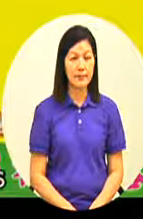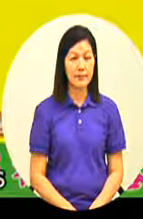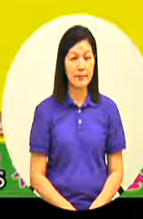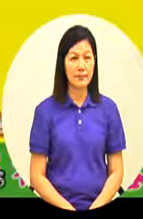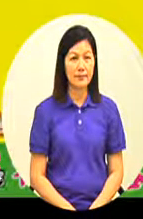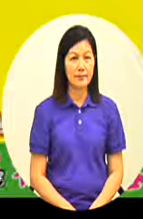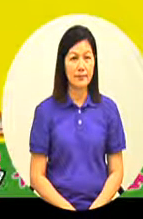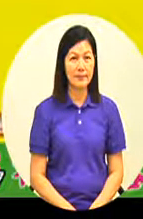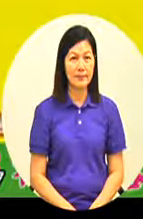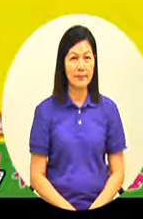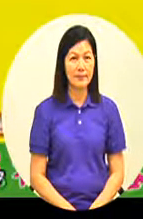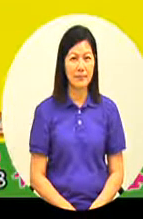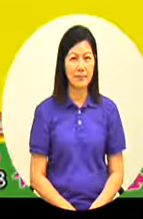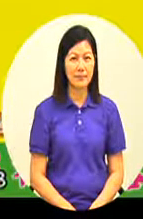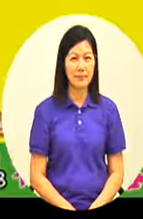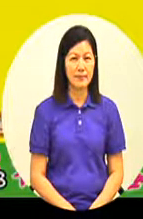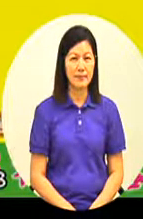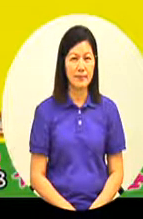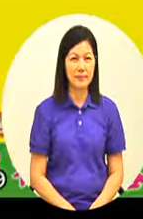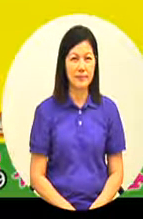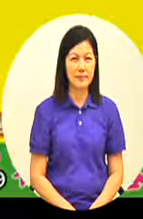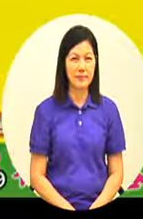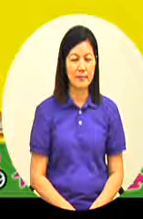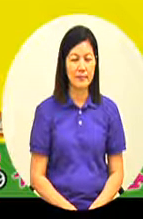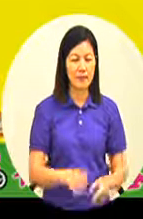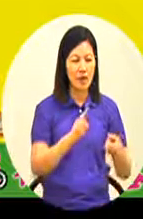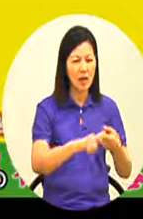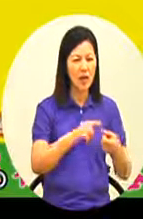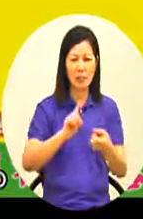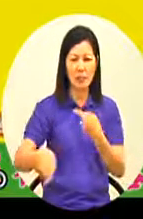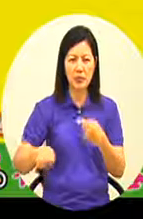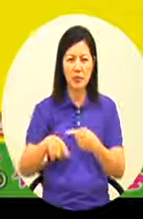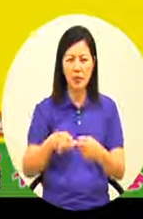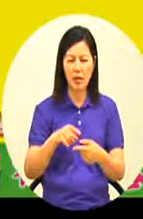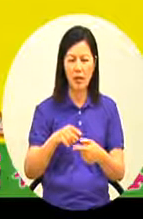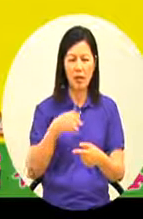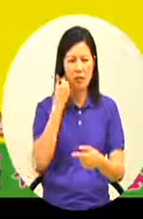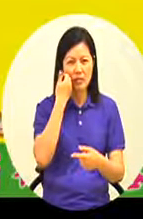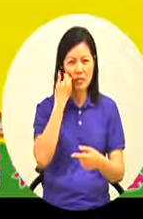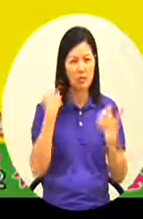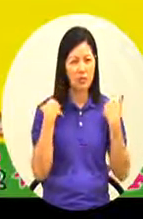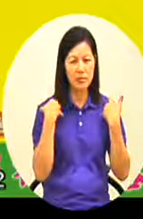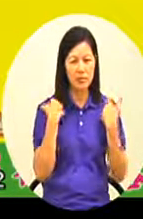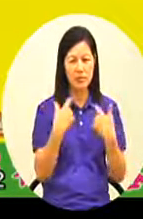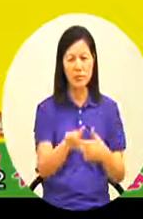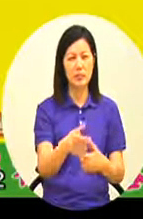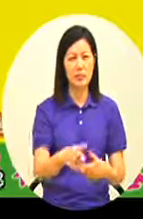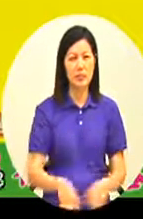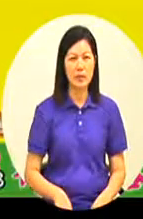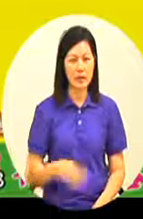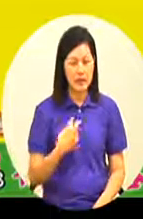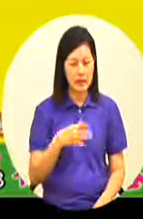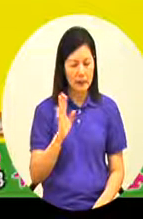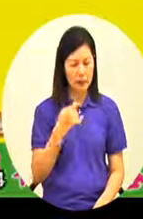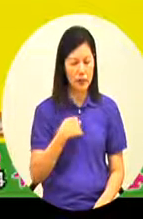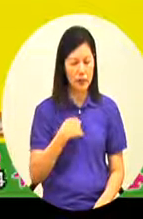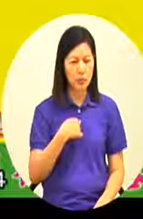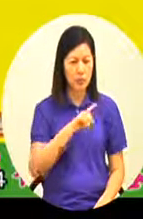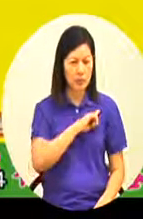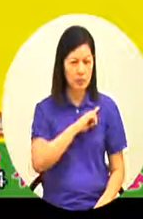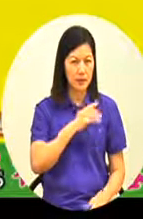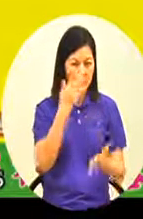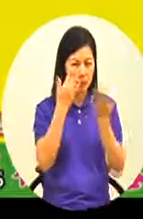这个也嘛袂当讲三人唔对，三人对。但是刚好本席也刚好有了解。